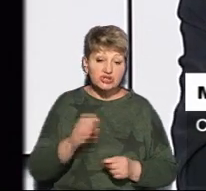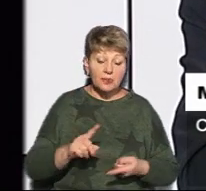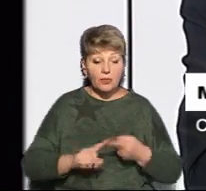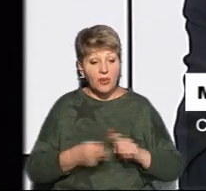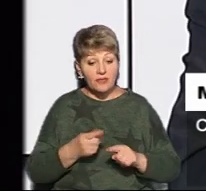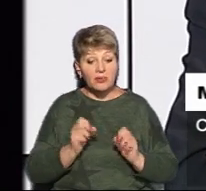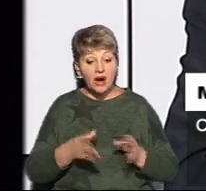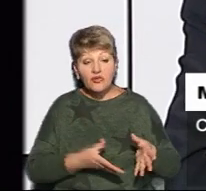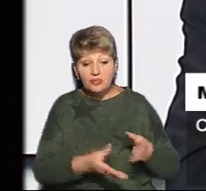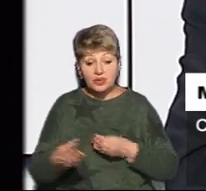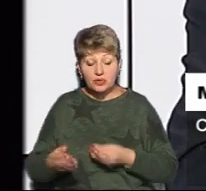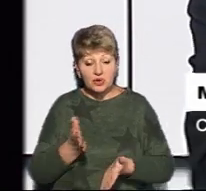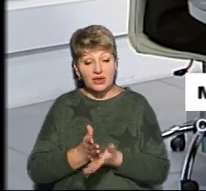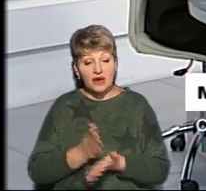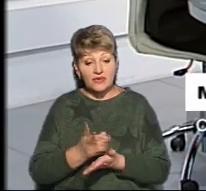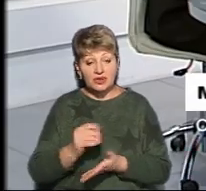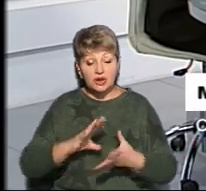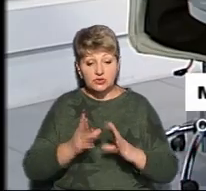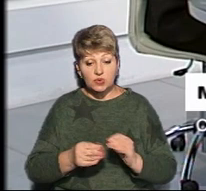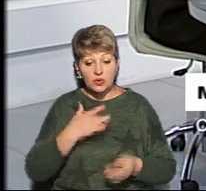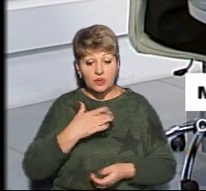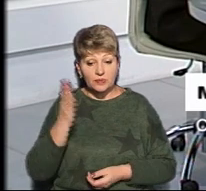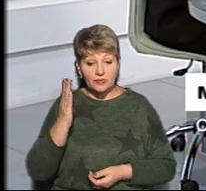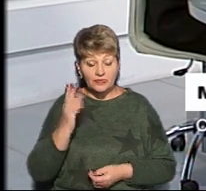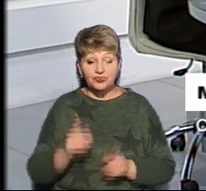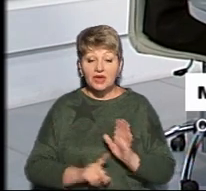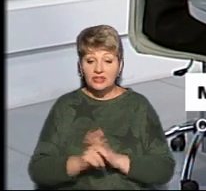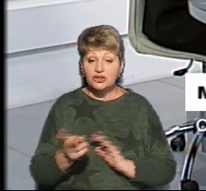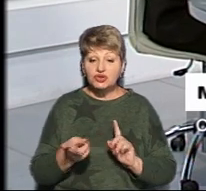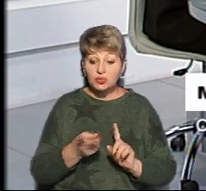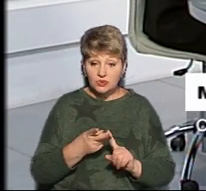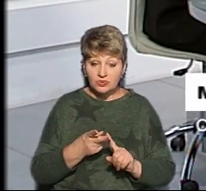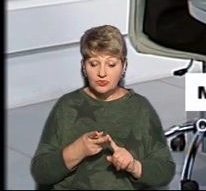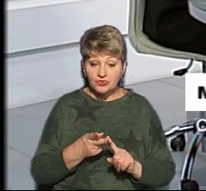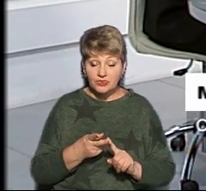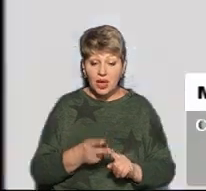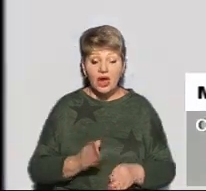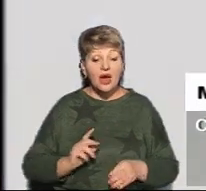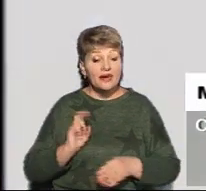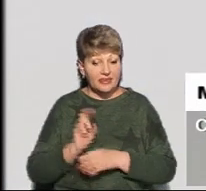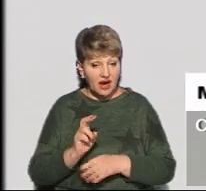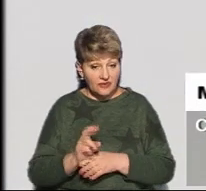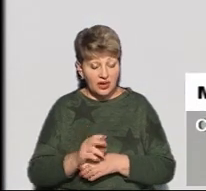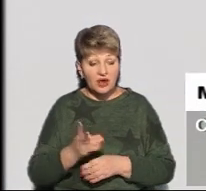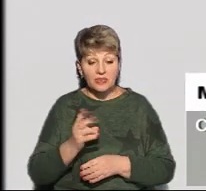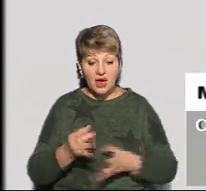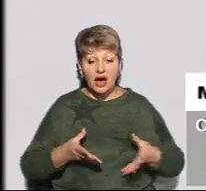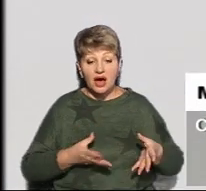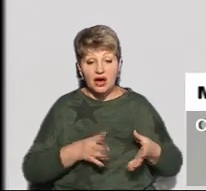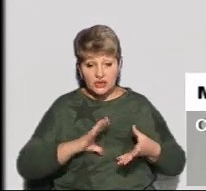вплинула явка на результати голосування? Почну з другого. Явка на результат вплинула суттєво, тому що